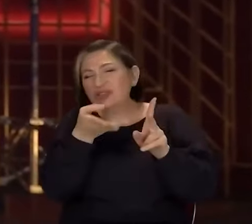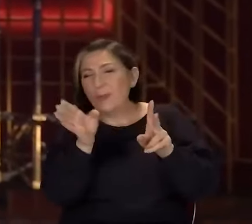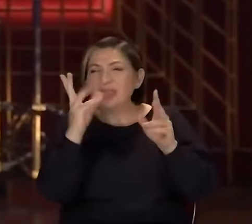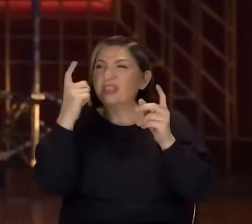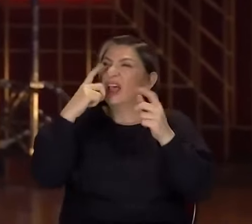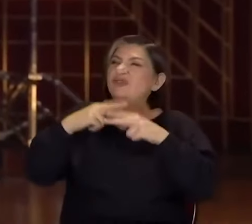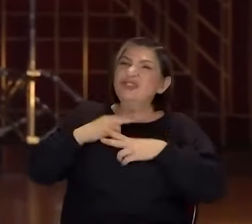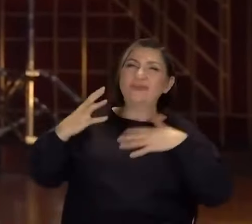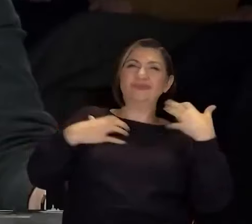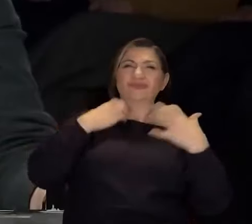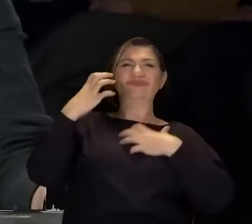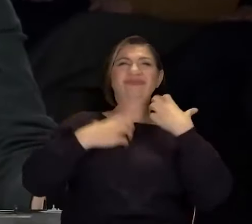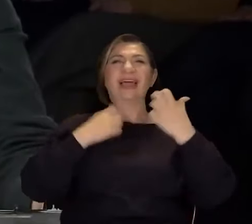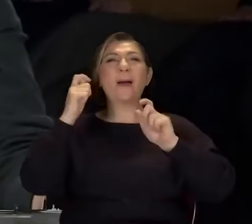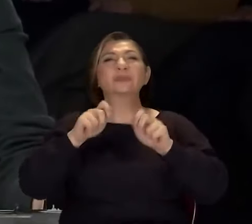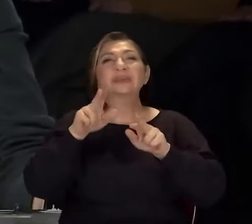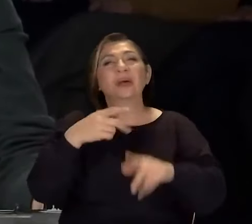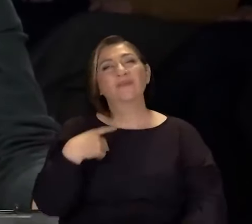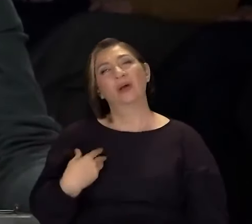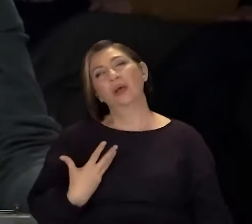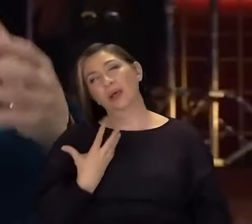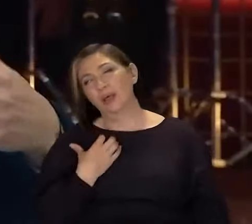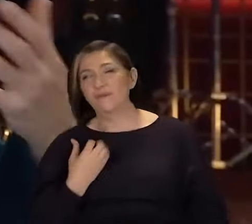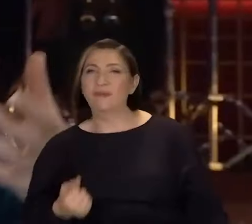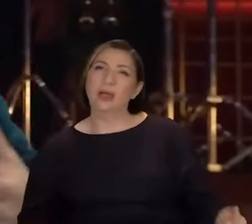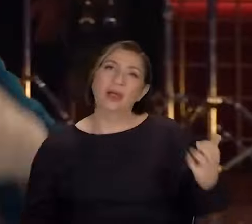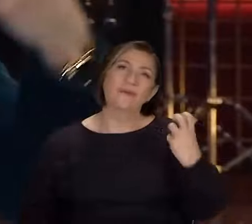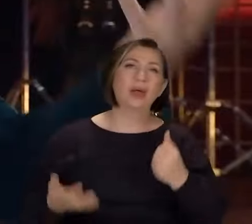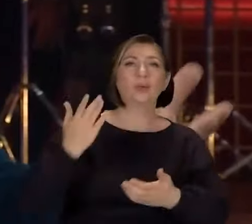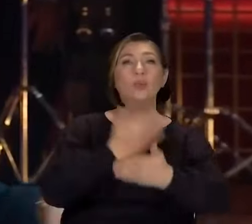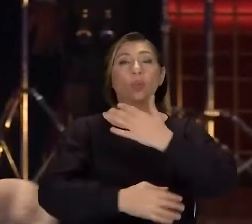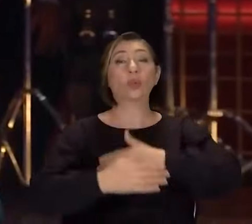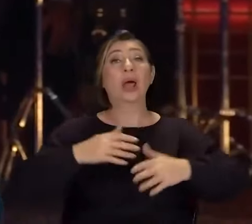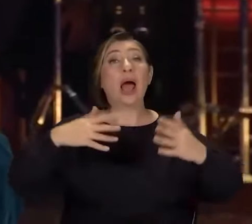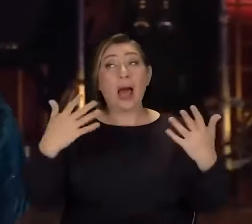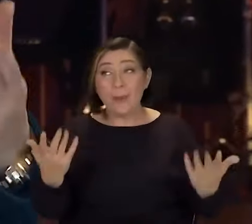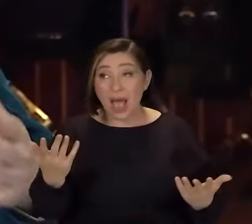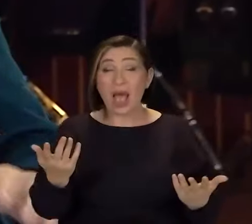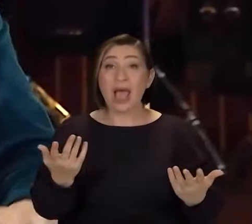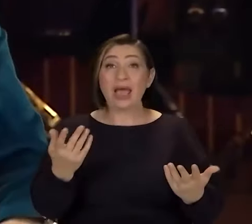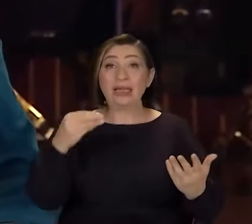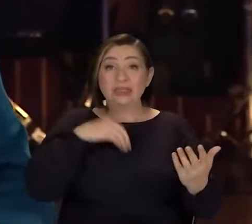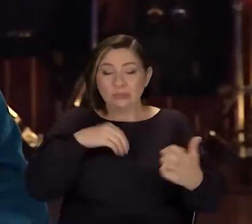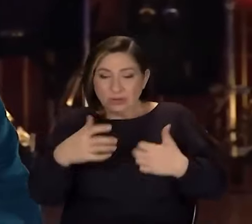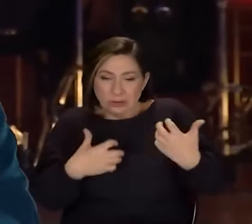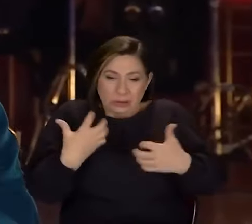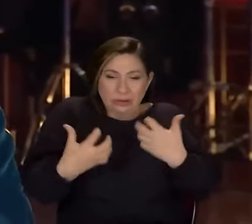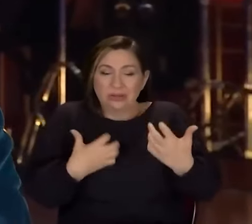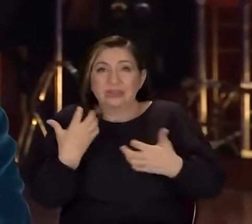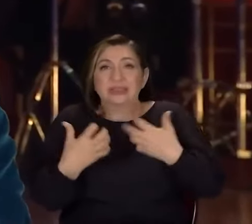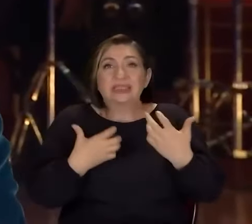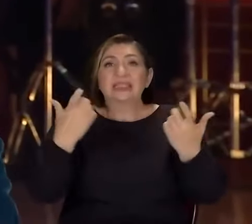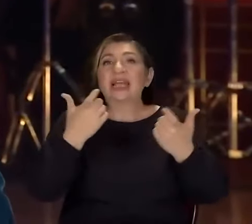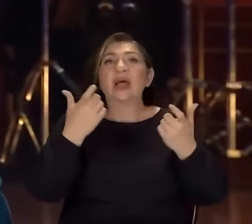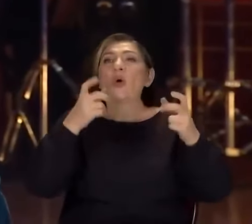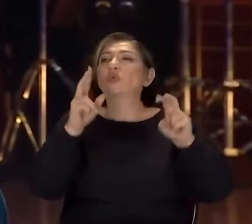de tecavüze uğramışım gibi bir halde. Fakat yani yorgun, fakat işte içim kaynayarak işte